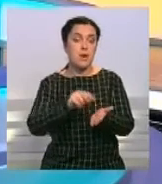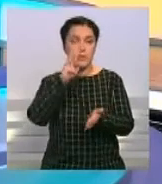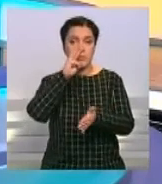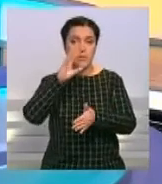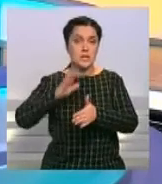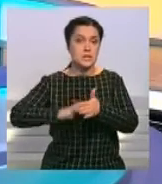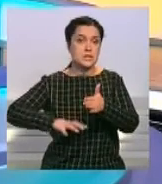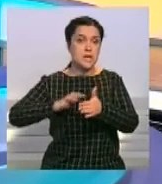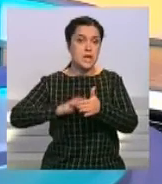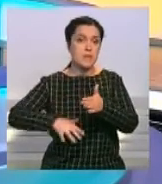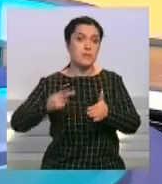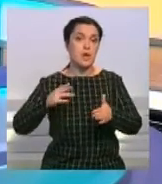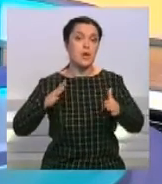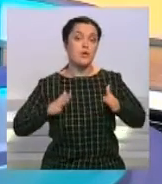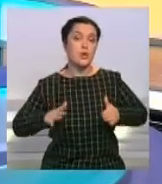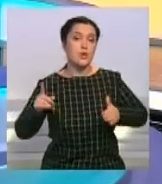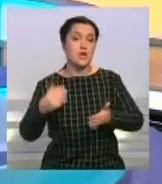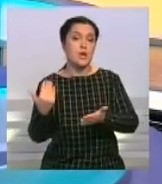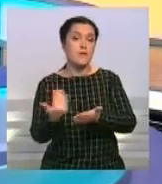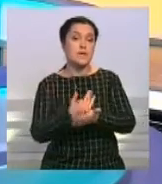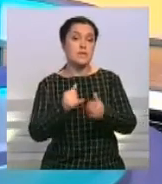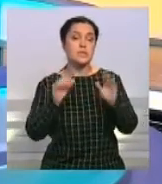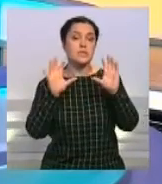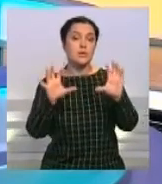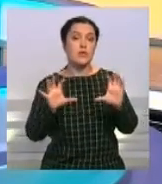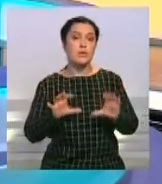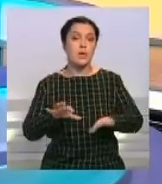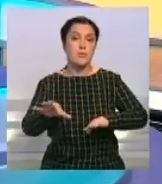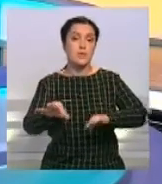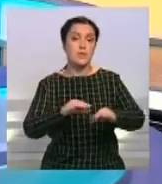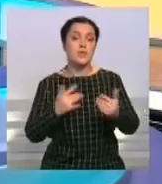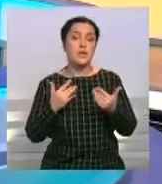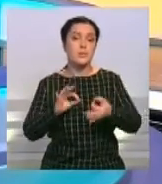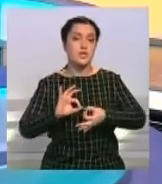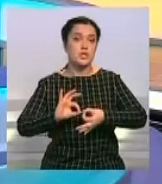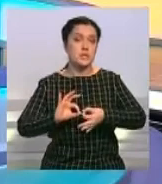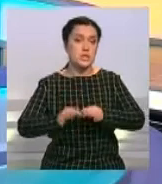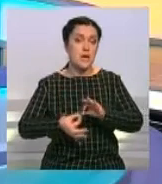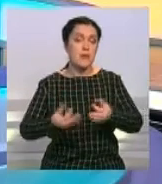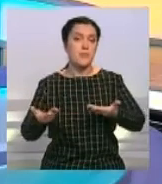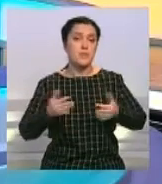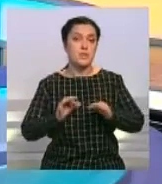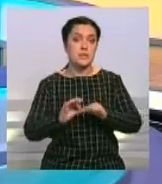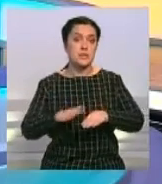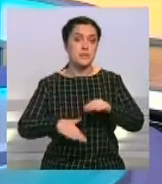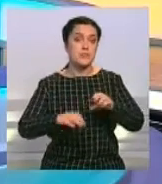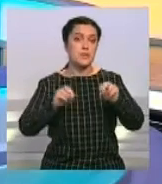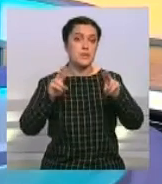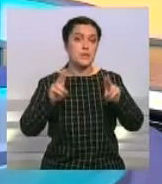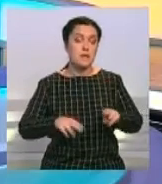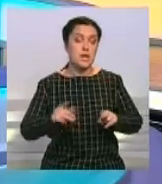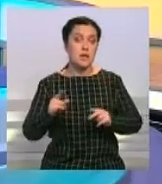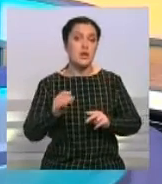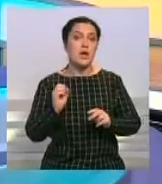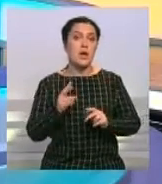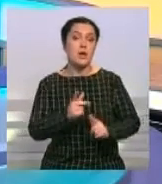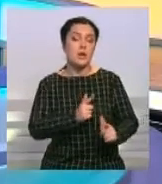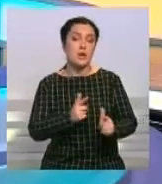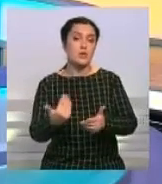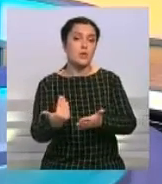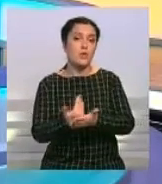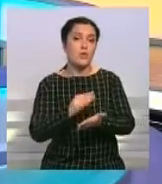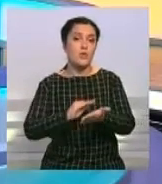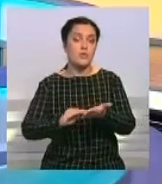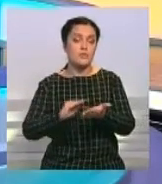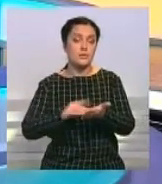заработной платы. Такая система для Грузии абсолютно нова. И законопроект требует тщательного подхода, говорят специалисты. Как страна готовится к